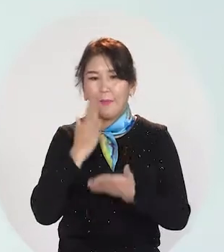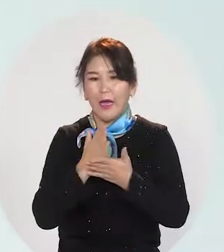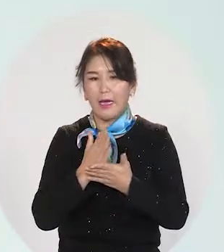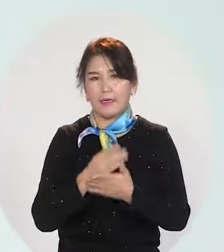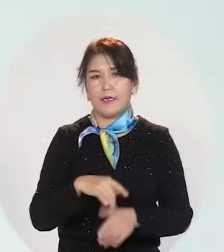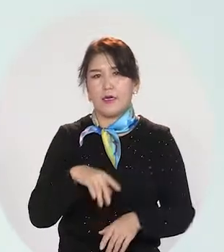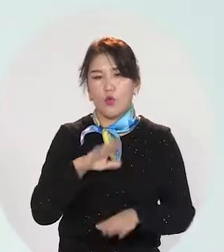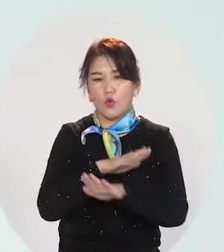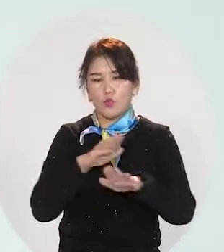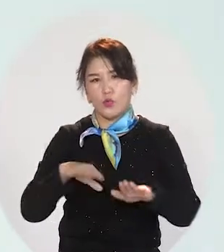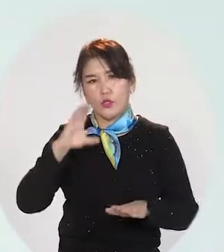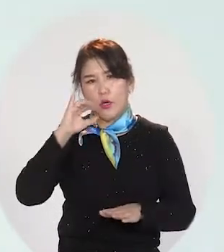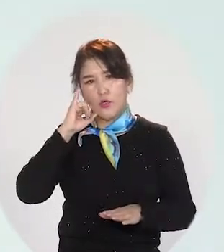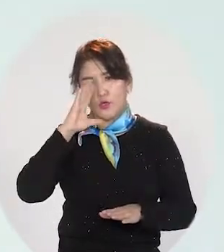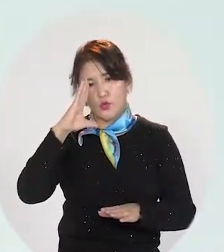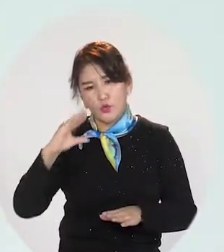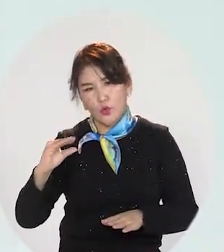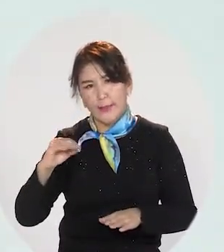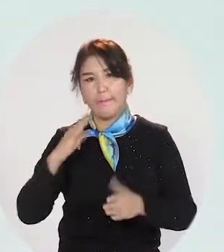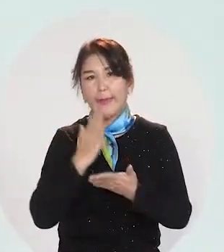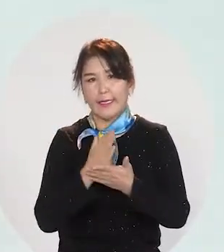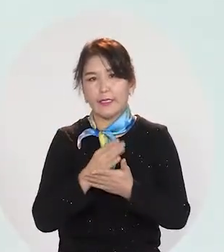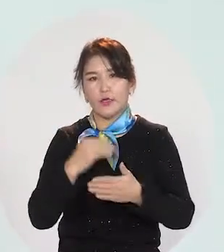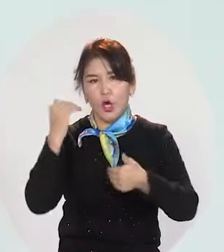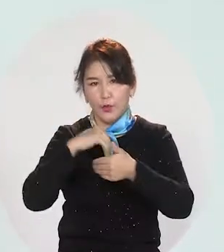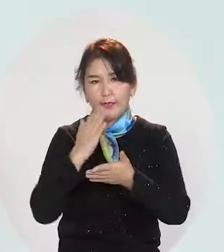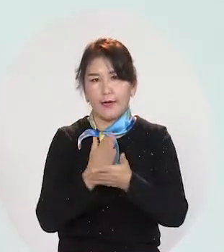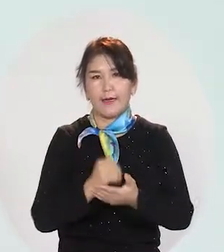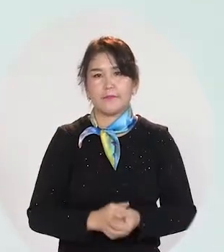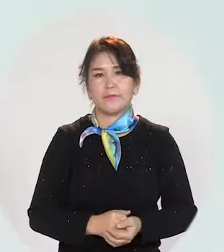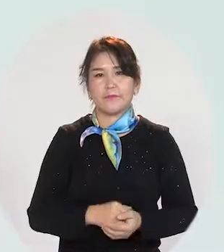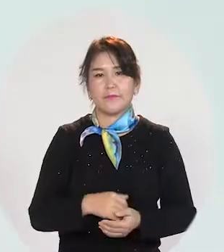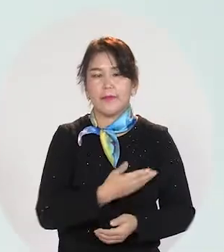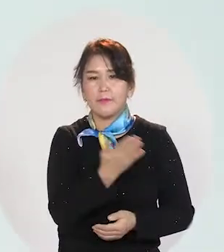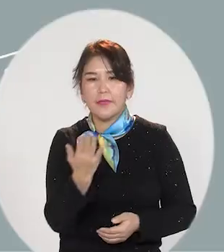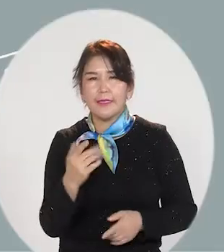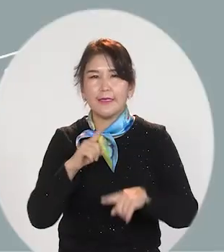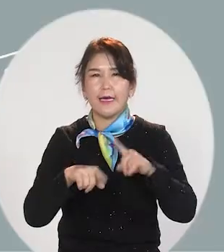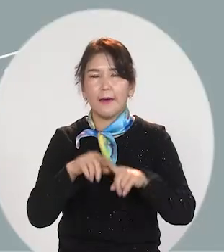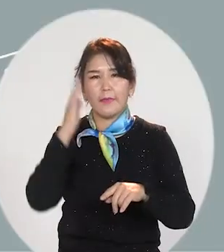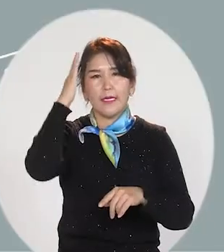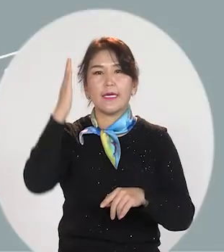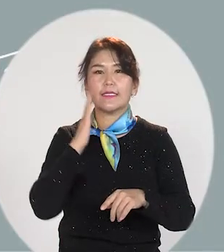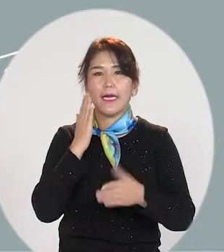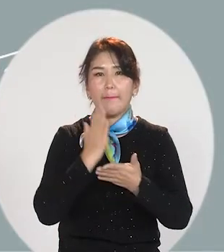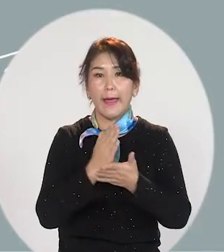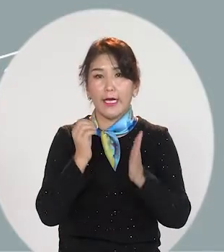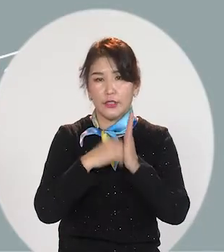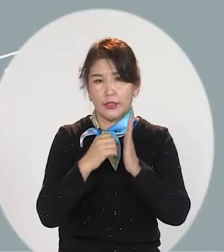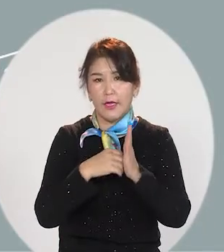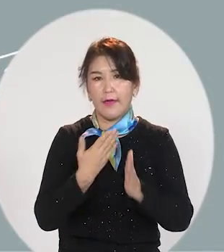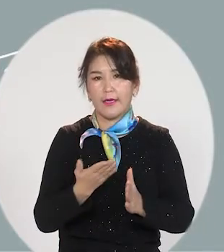байдаг. За тэгээд бид ямар эцэг их байх ёстой юм бэ гэж аа бид эерэг, идэвхтэй эцэг эхчүүд байх